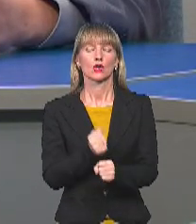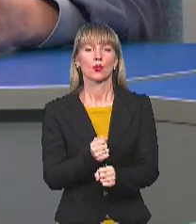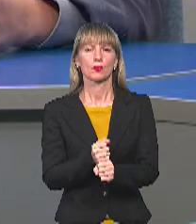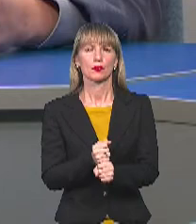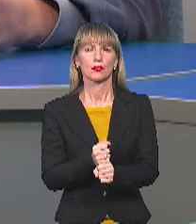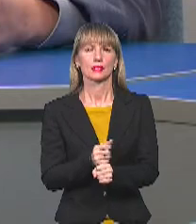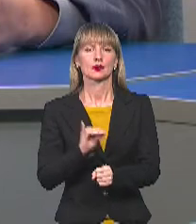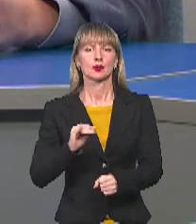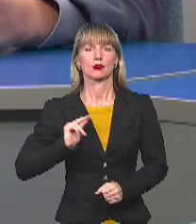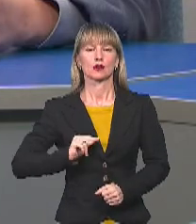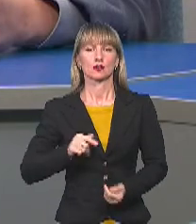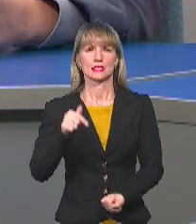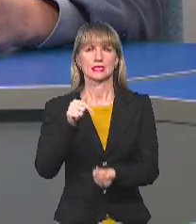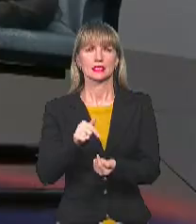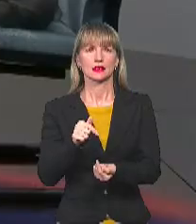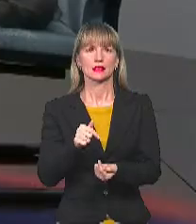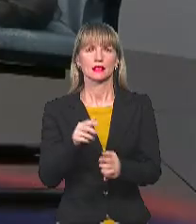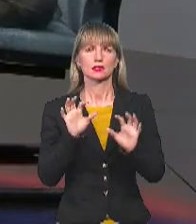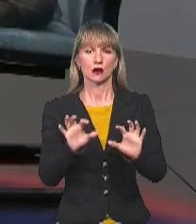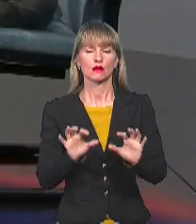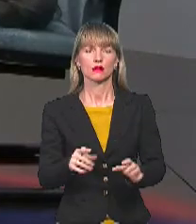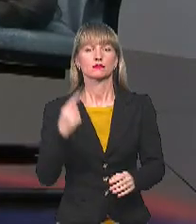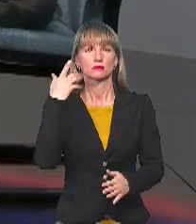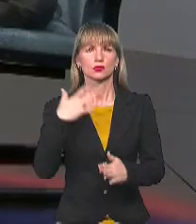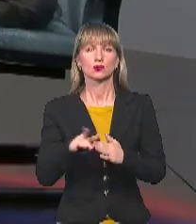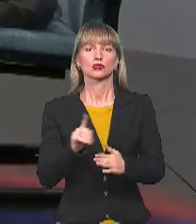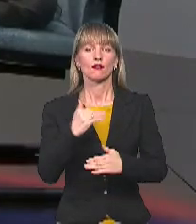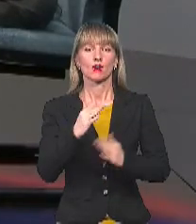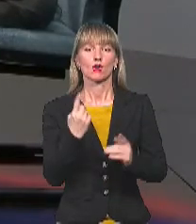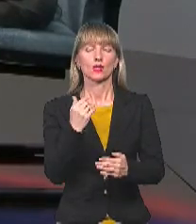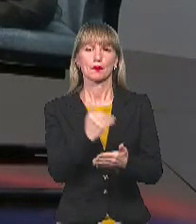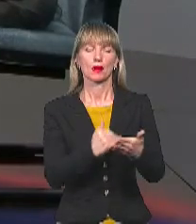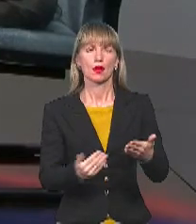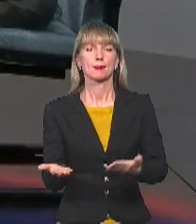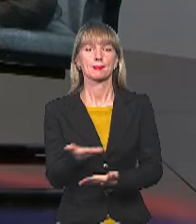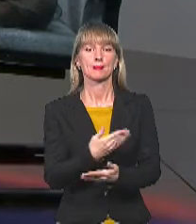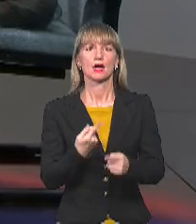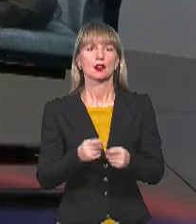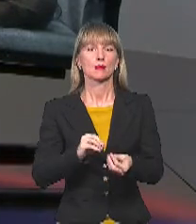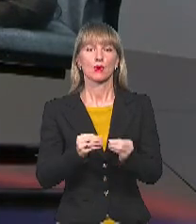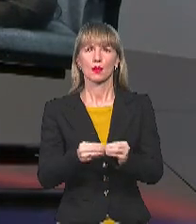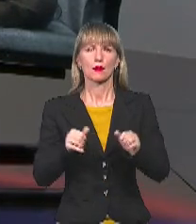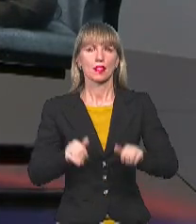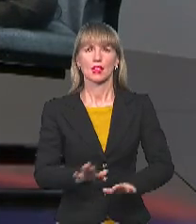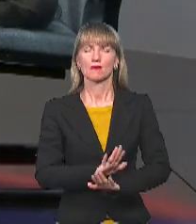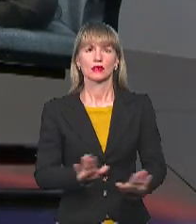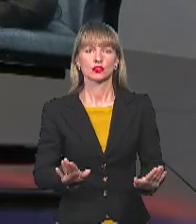робити та працювати згідно норм чинного законодавства. Зрозуміло, що в рамках однієї програми ми цієї проблеми не